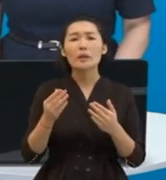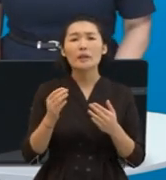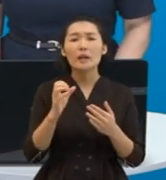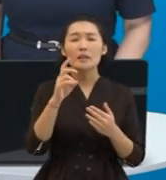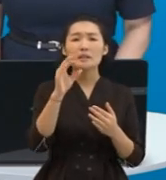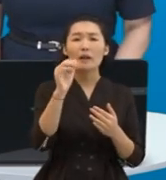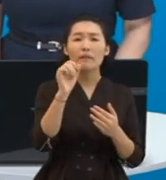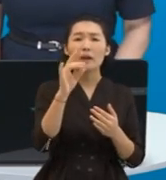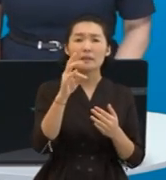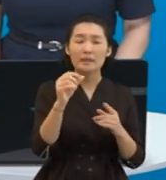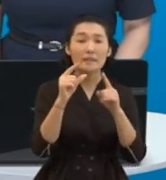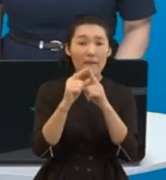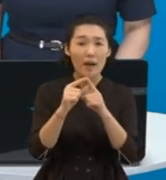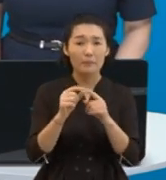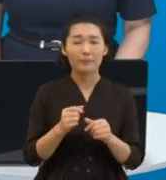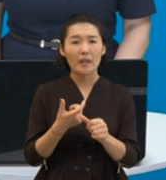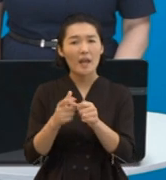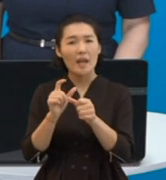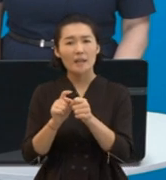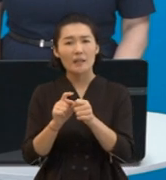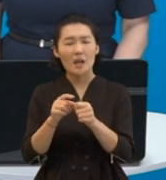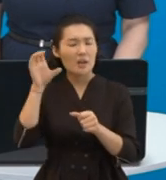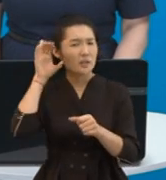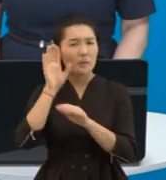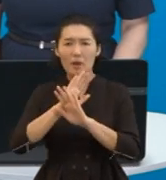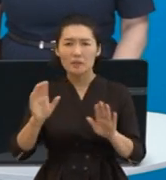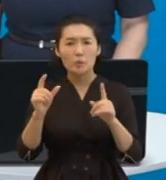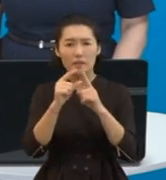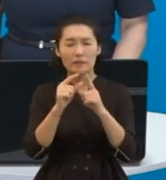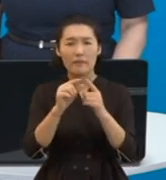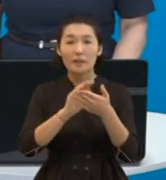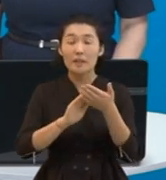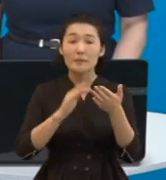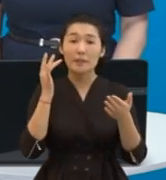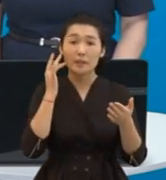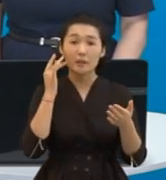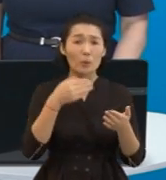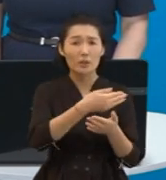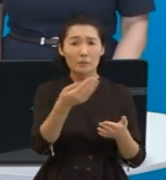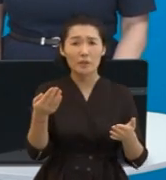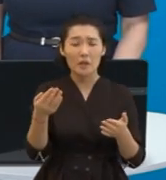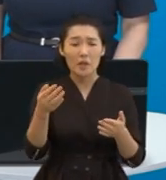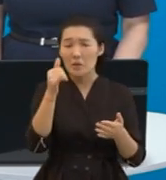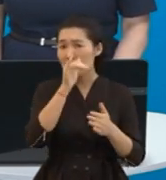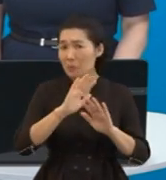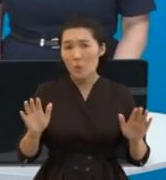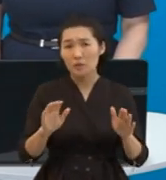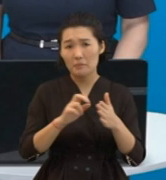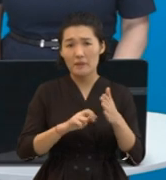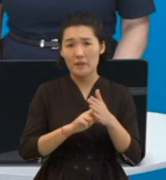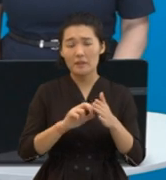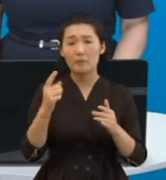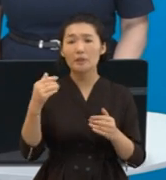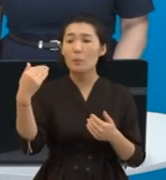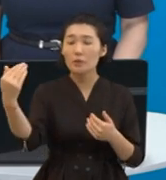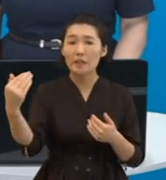словарные слова это непослушные слова написание которых мы никак не можем проверить потому что они не